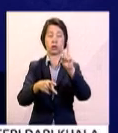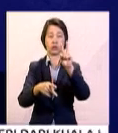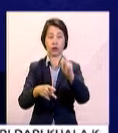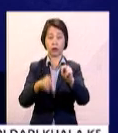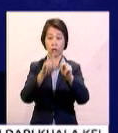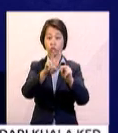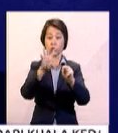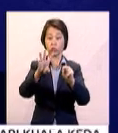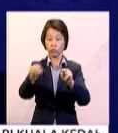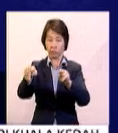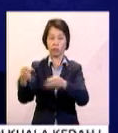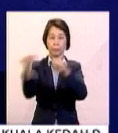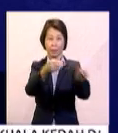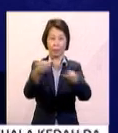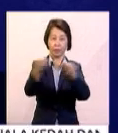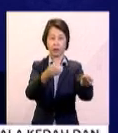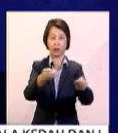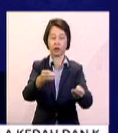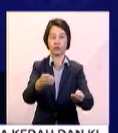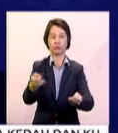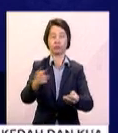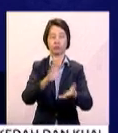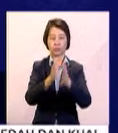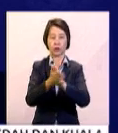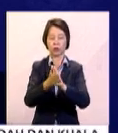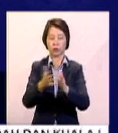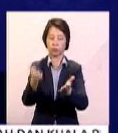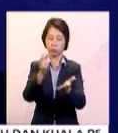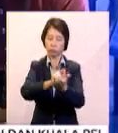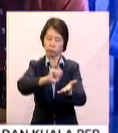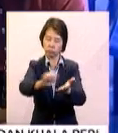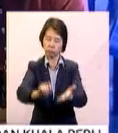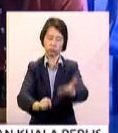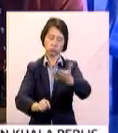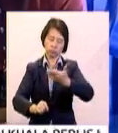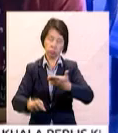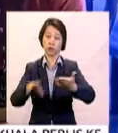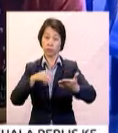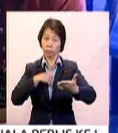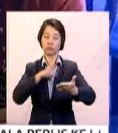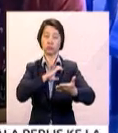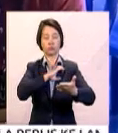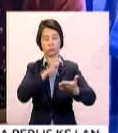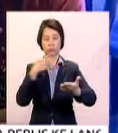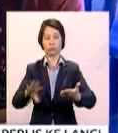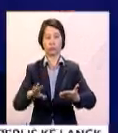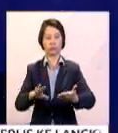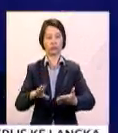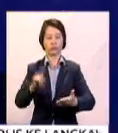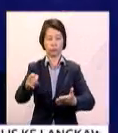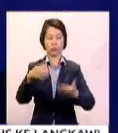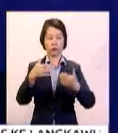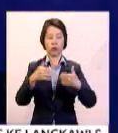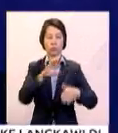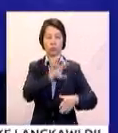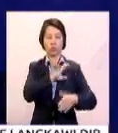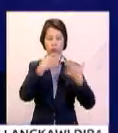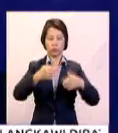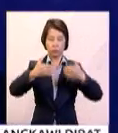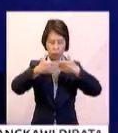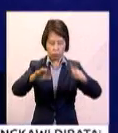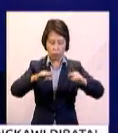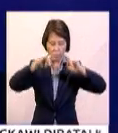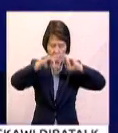Semenyih. Maka berikutan laporan yang terima, pihak IPD Kajang telah membuka satu kertas